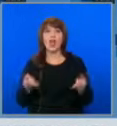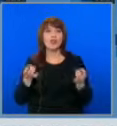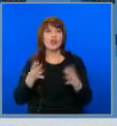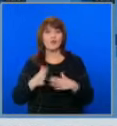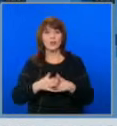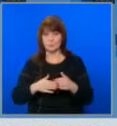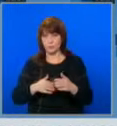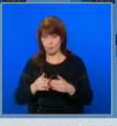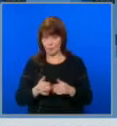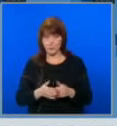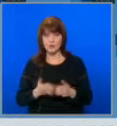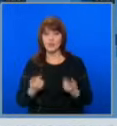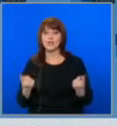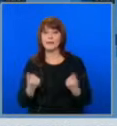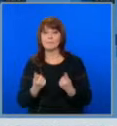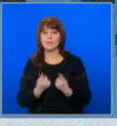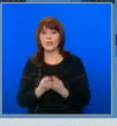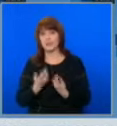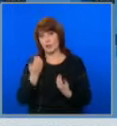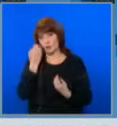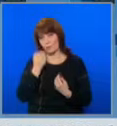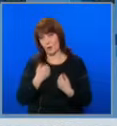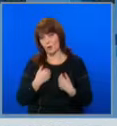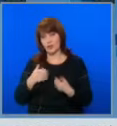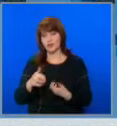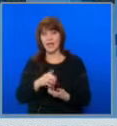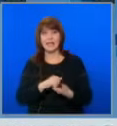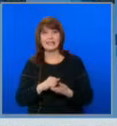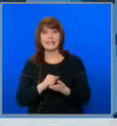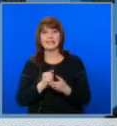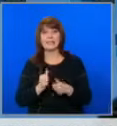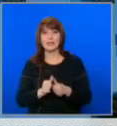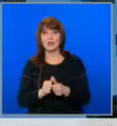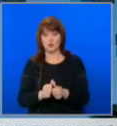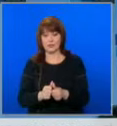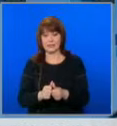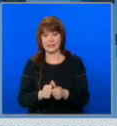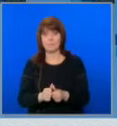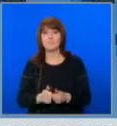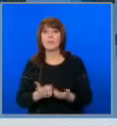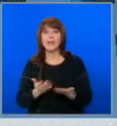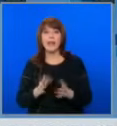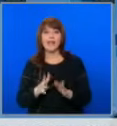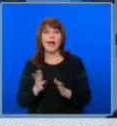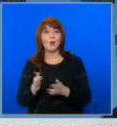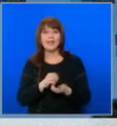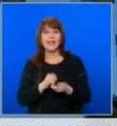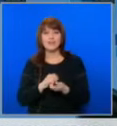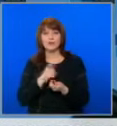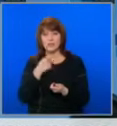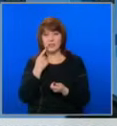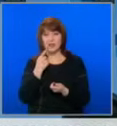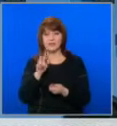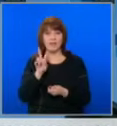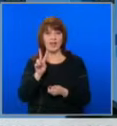способности което се посреща доста добре от нашите съюзници но много вече са на това ниво някои от съюзниците казаха че са вече